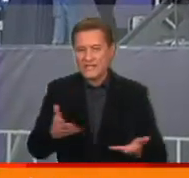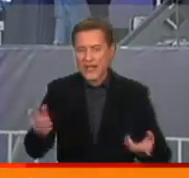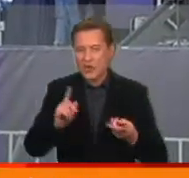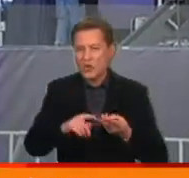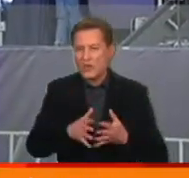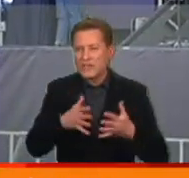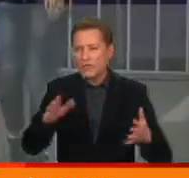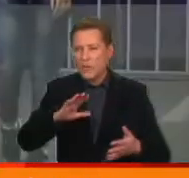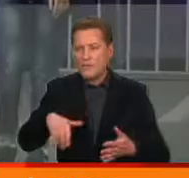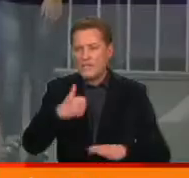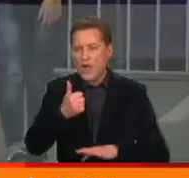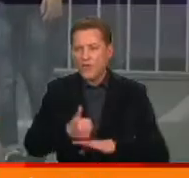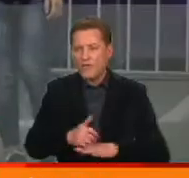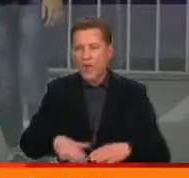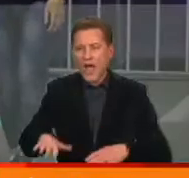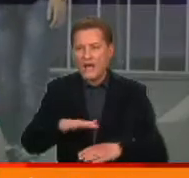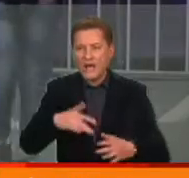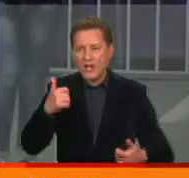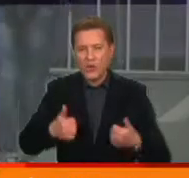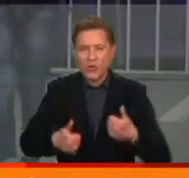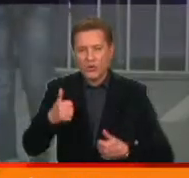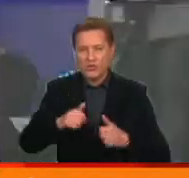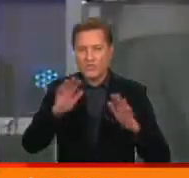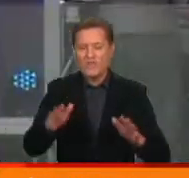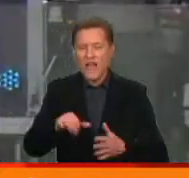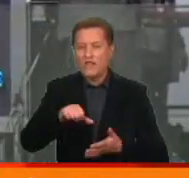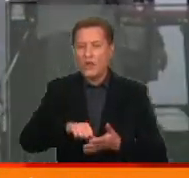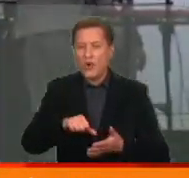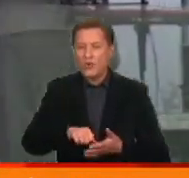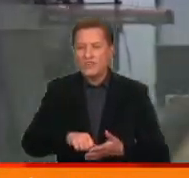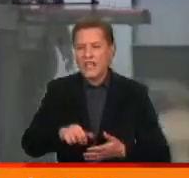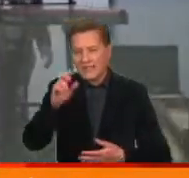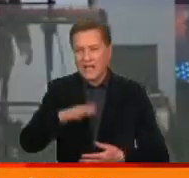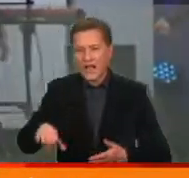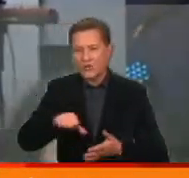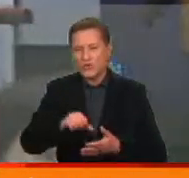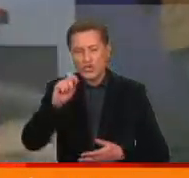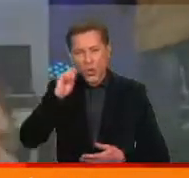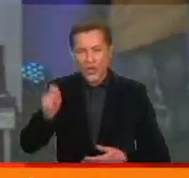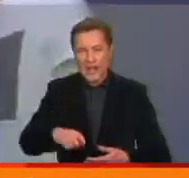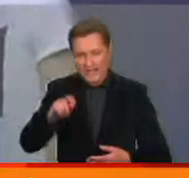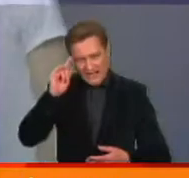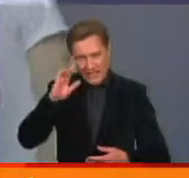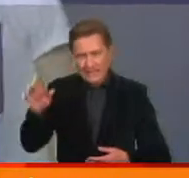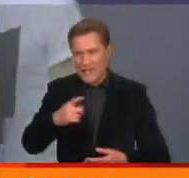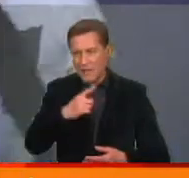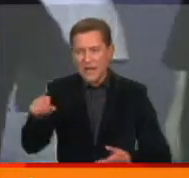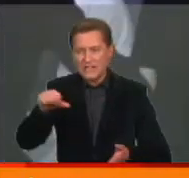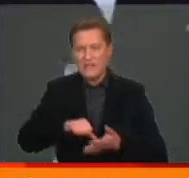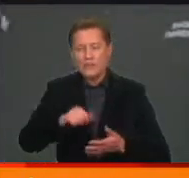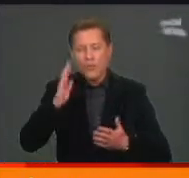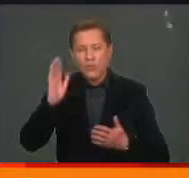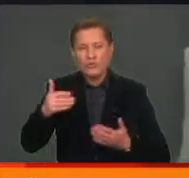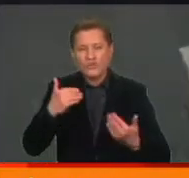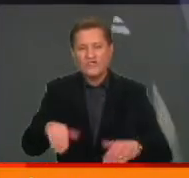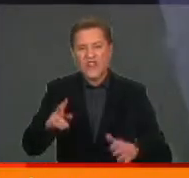величиною після головної арени конкурсу. На ній співатимуть конкурсанти, країн-учасниць та українські зірки. Перші виступи відбудуться вже